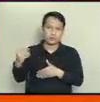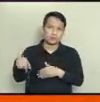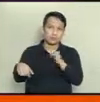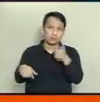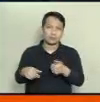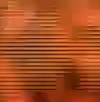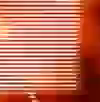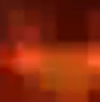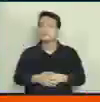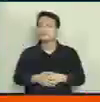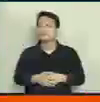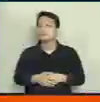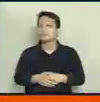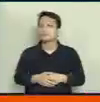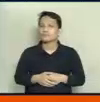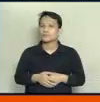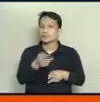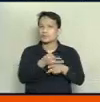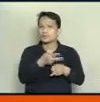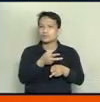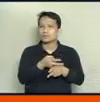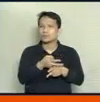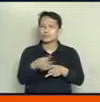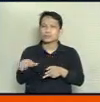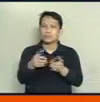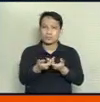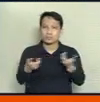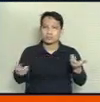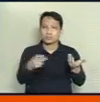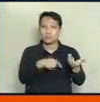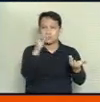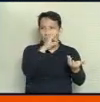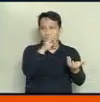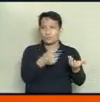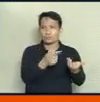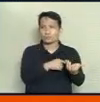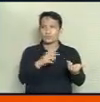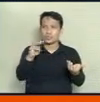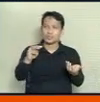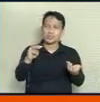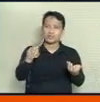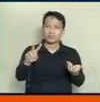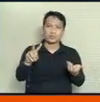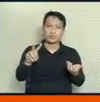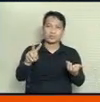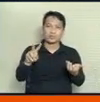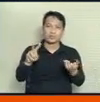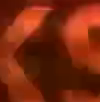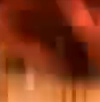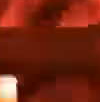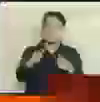bukas. Bantay sarado ang mga naka-quarantine na Pilipino mula sa MV Diamond Princess sa